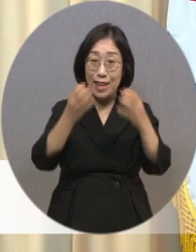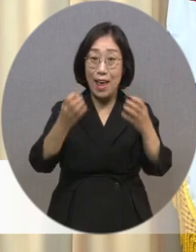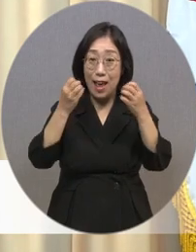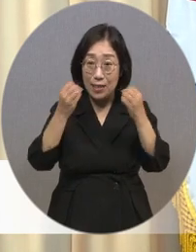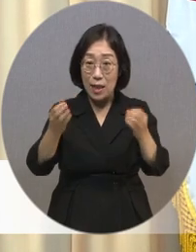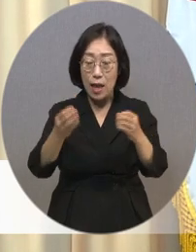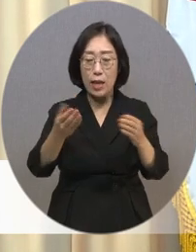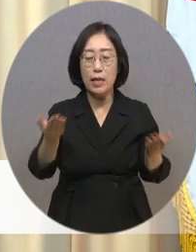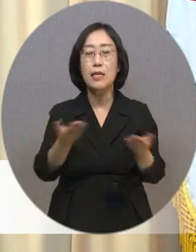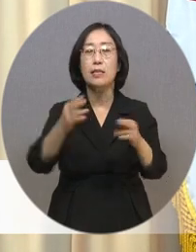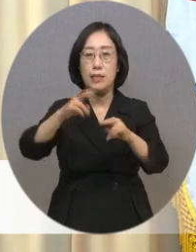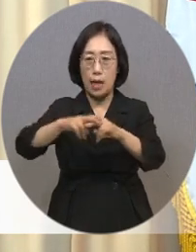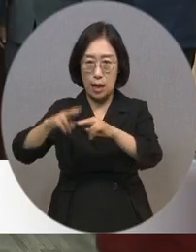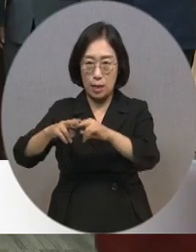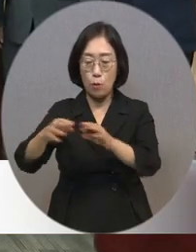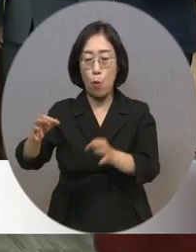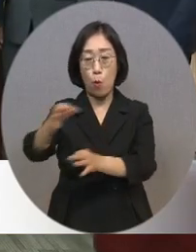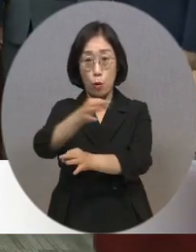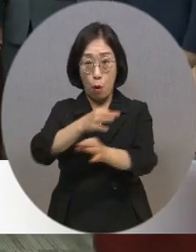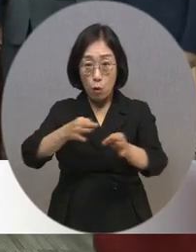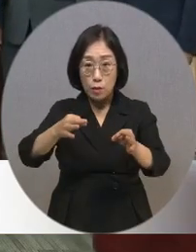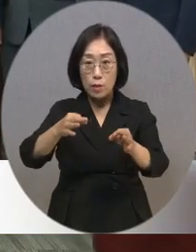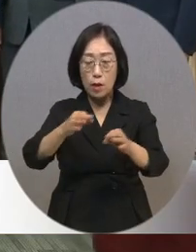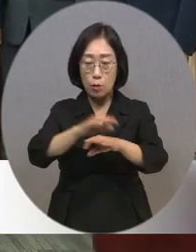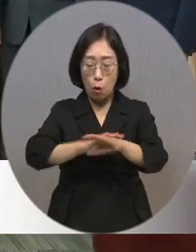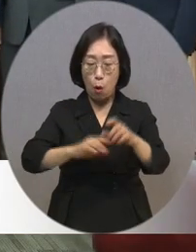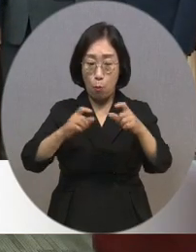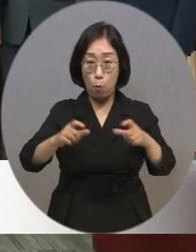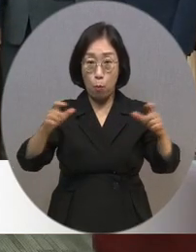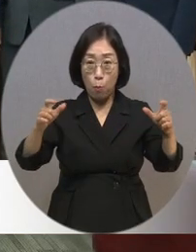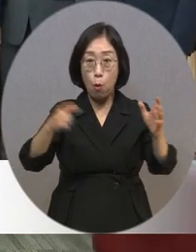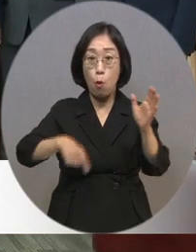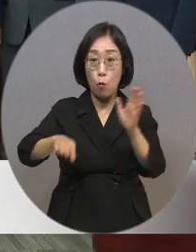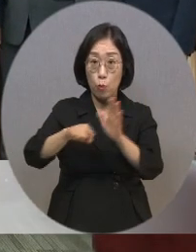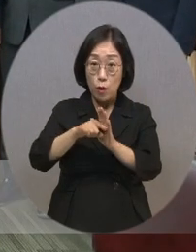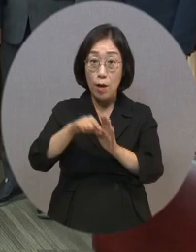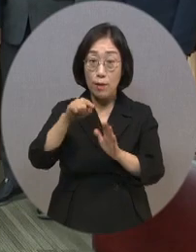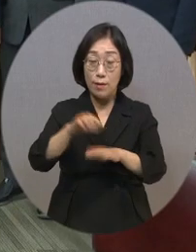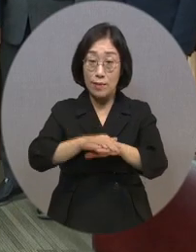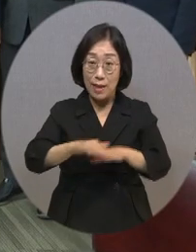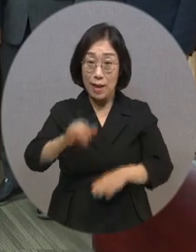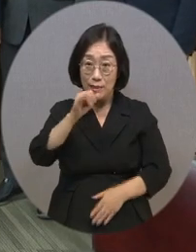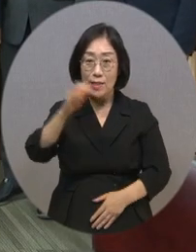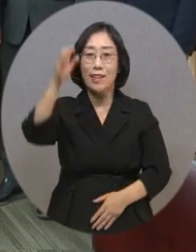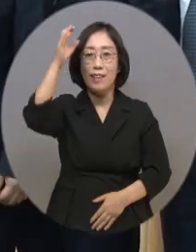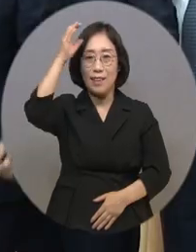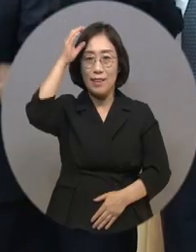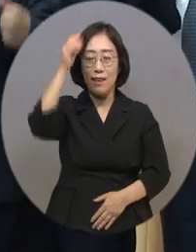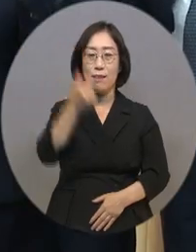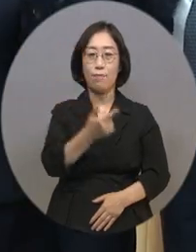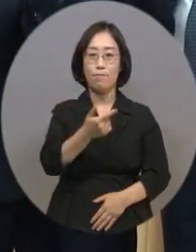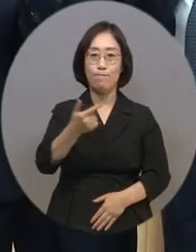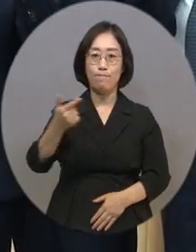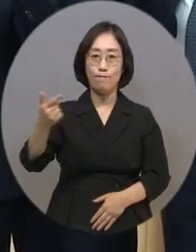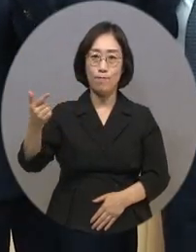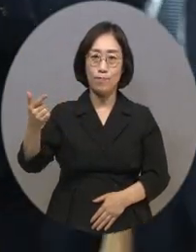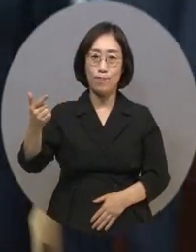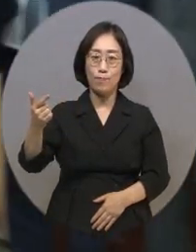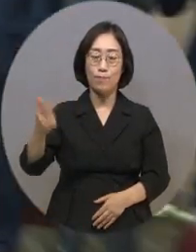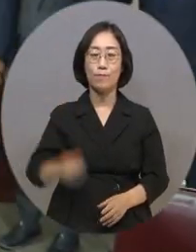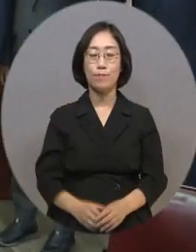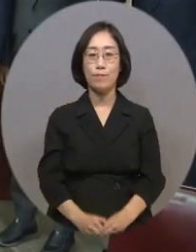및 경제 활성화 등의 중추적 역할을 할 수 있을지 기추가 주목됩니다. 복지TV